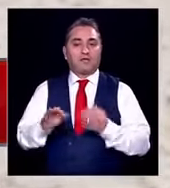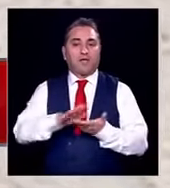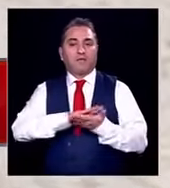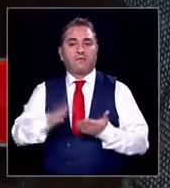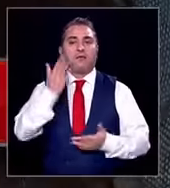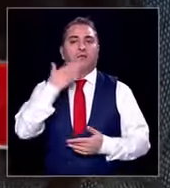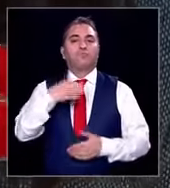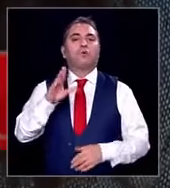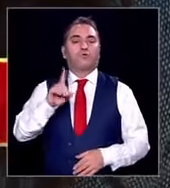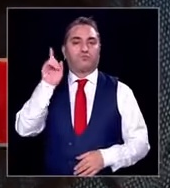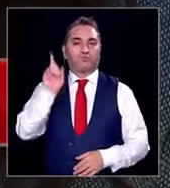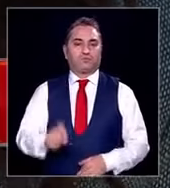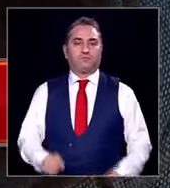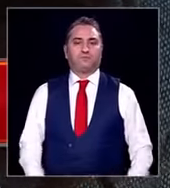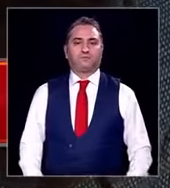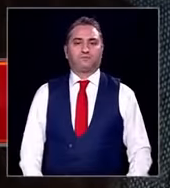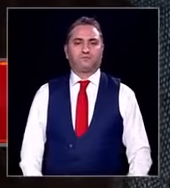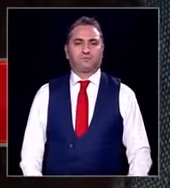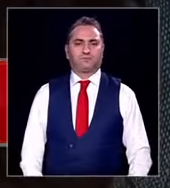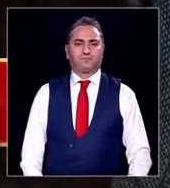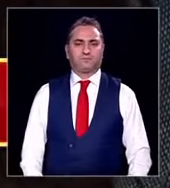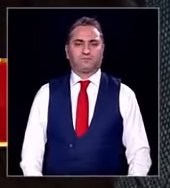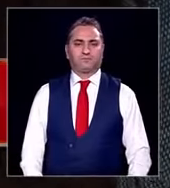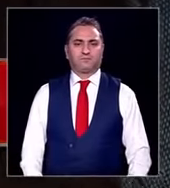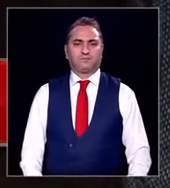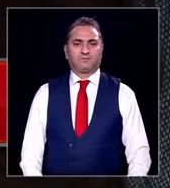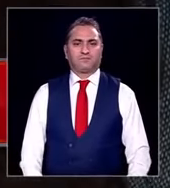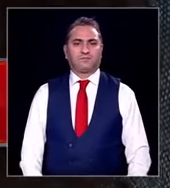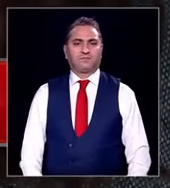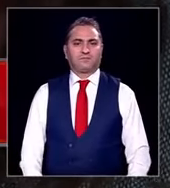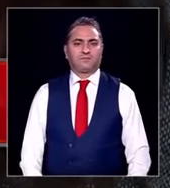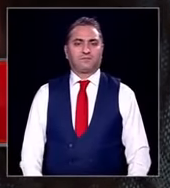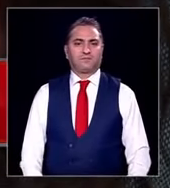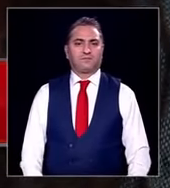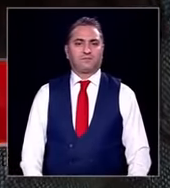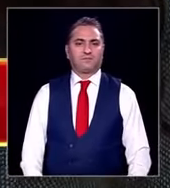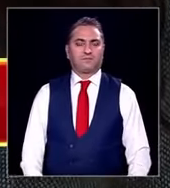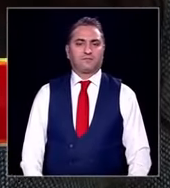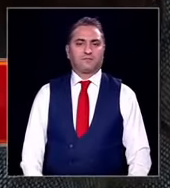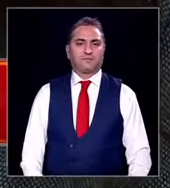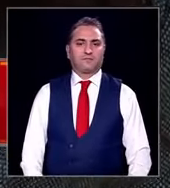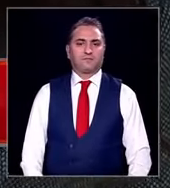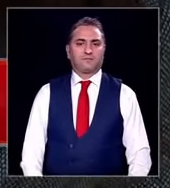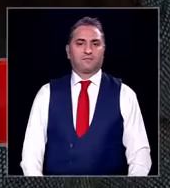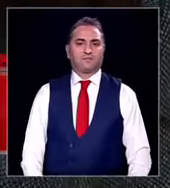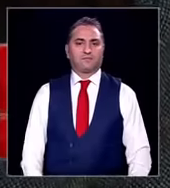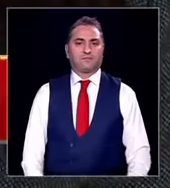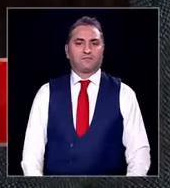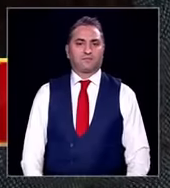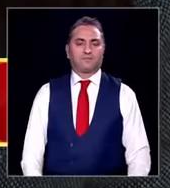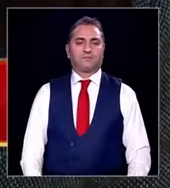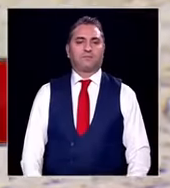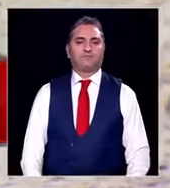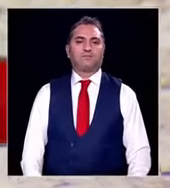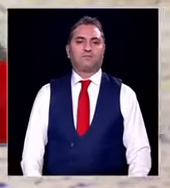İşte cevabı. Besin değeri olmayan maddelerin vücuda alınmasıyla karakterize olan bir yeme bozukluğu. Tedavi edilmediğinde sonuçları ölüme